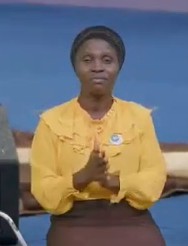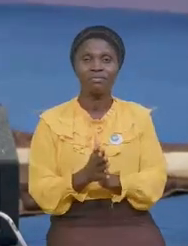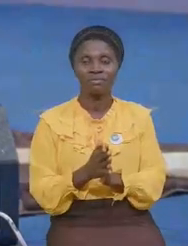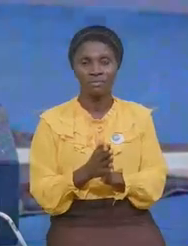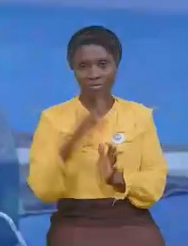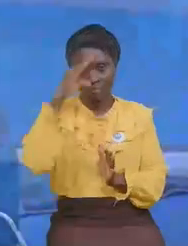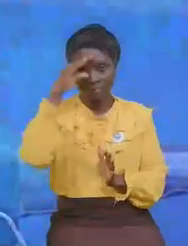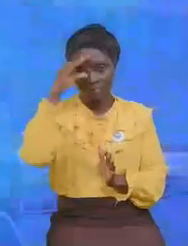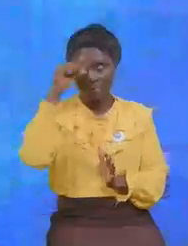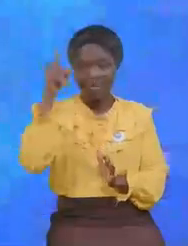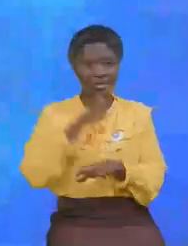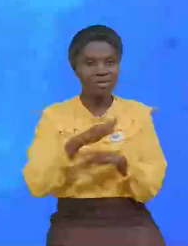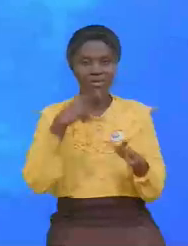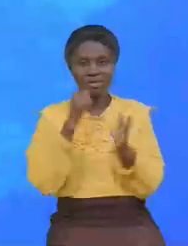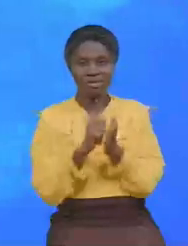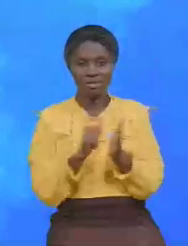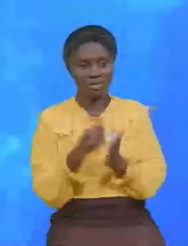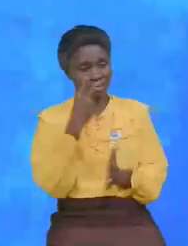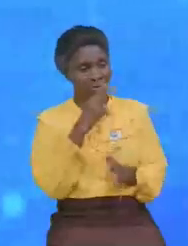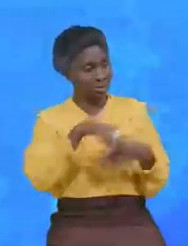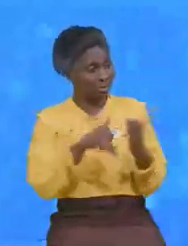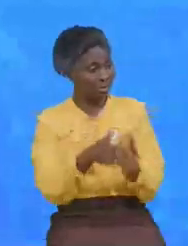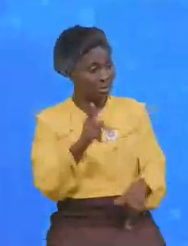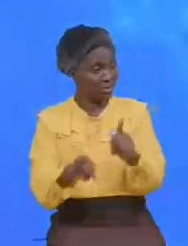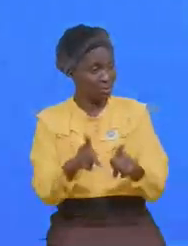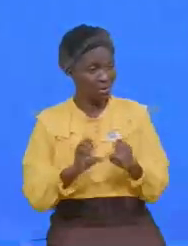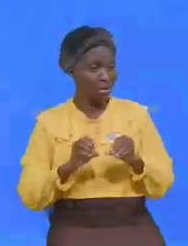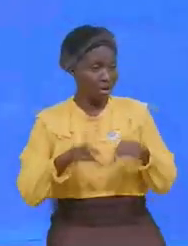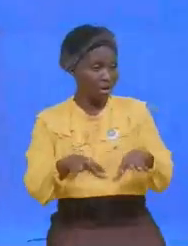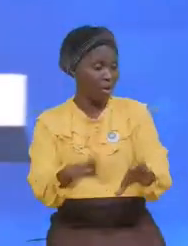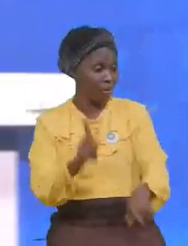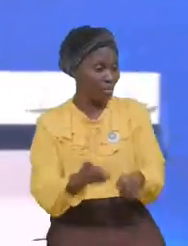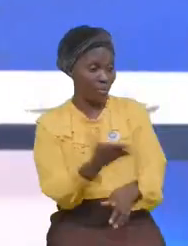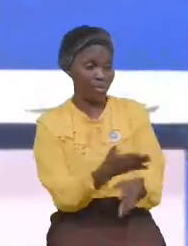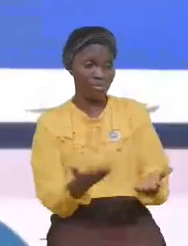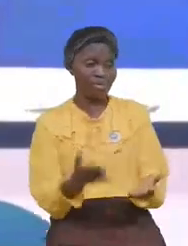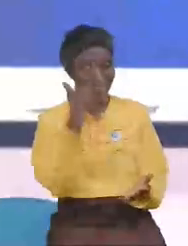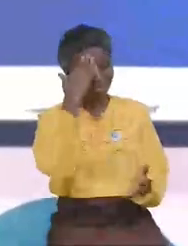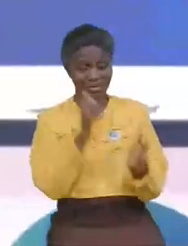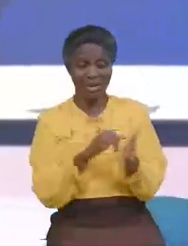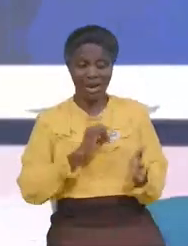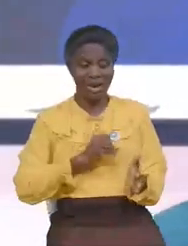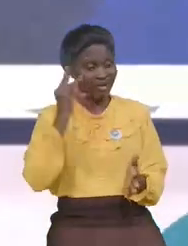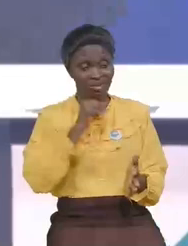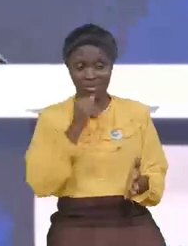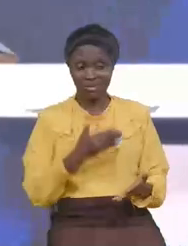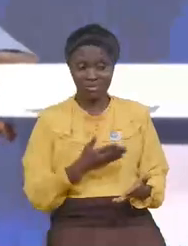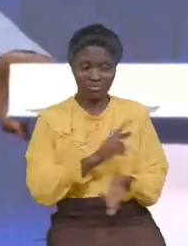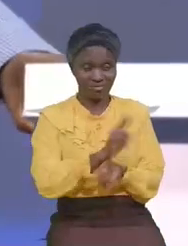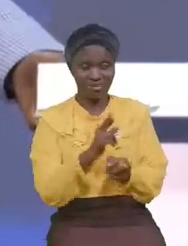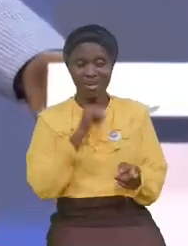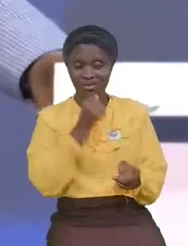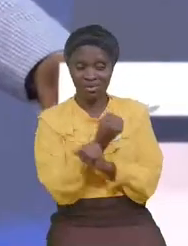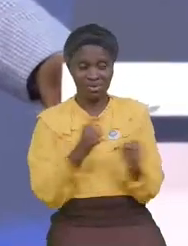publiquement. Il n'a pas dit que tous les gens ici là, ils vont savoir que je ne suis pas né de